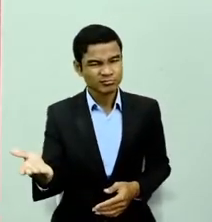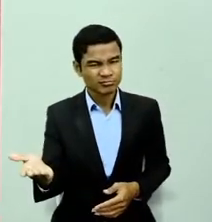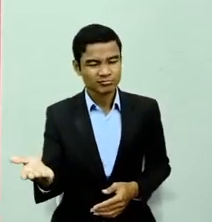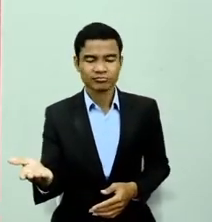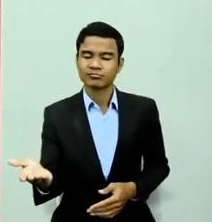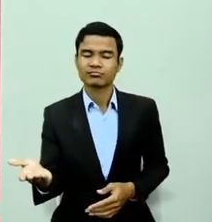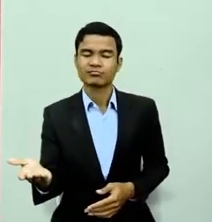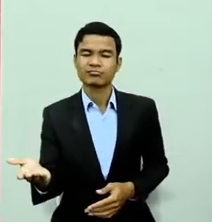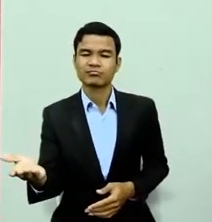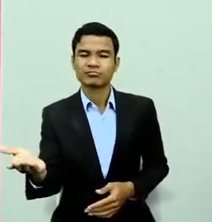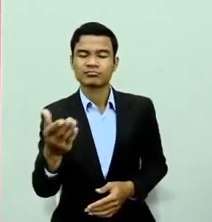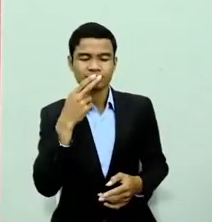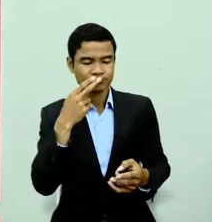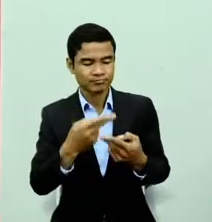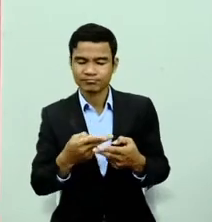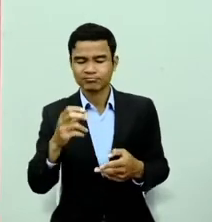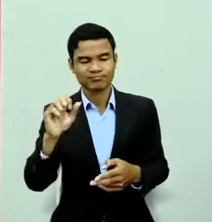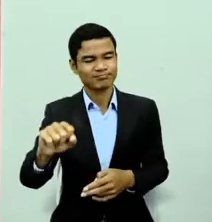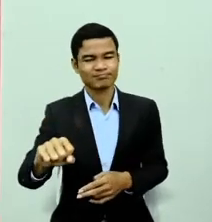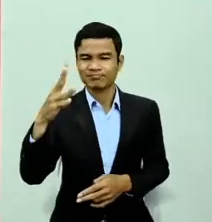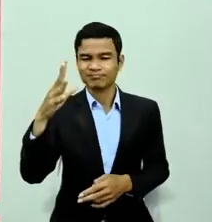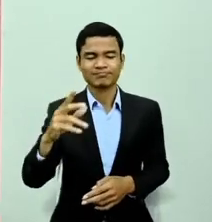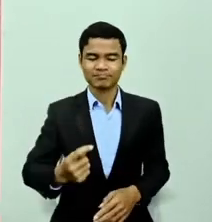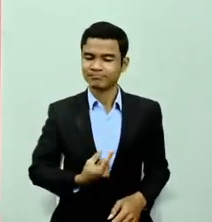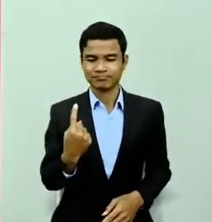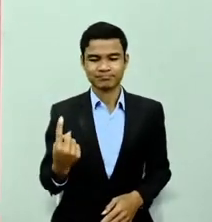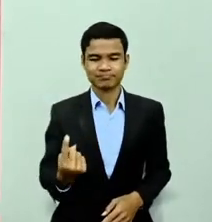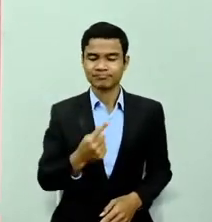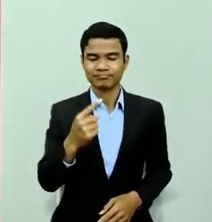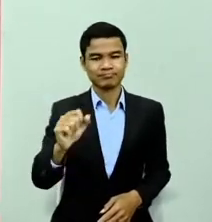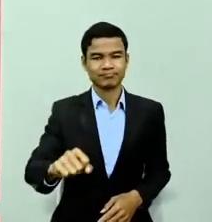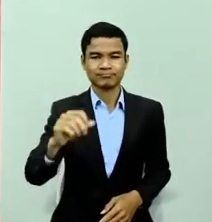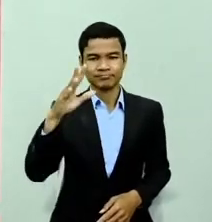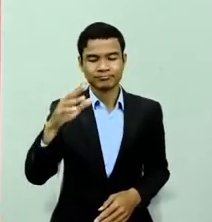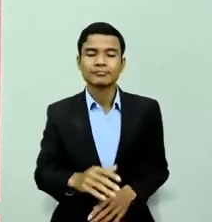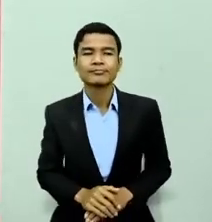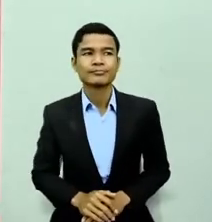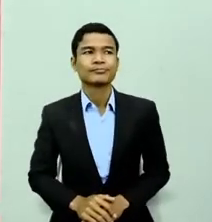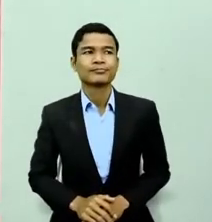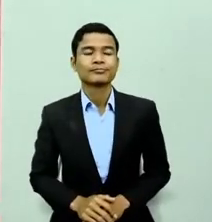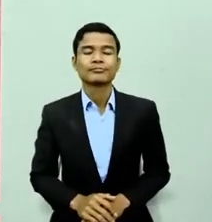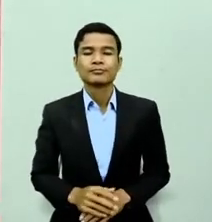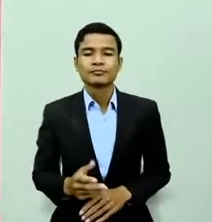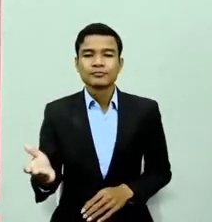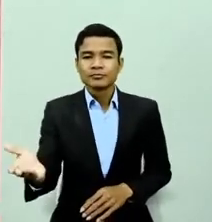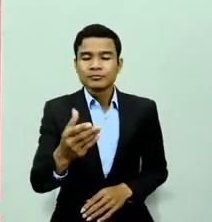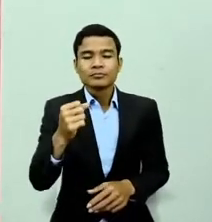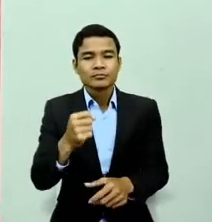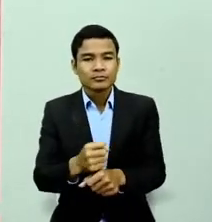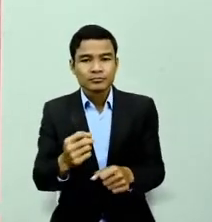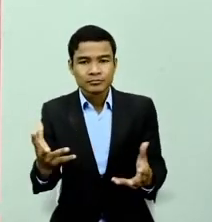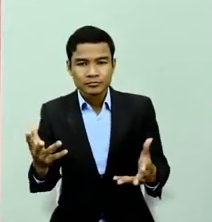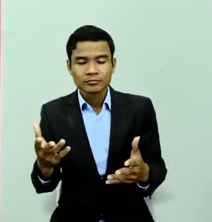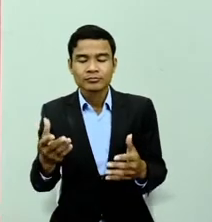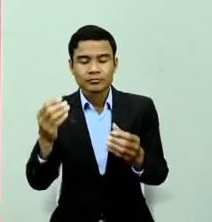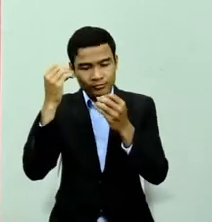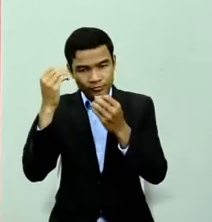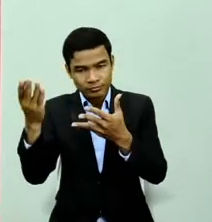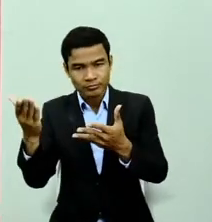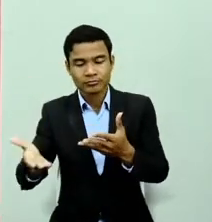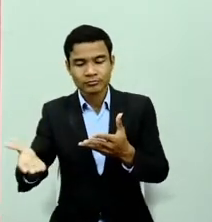chà con sờ tha mình ai luôn nơi ba nè con nó chà chẳng ạ ta phơ mà tới tầm bay cầm ỏi